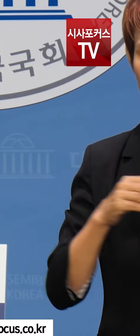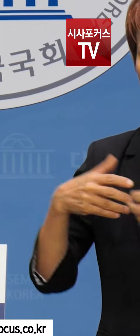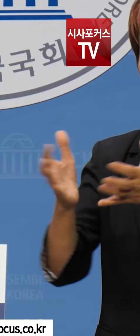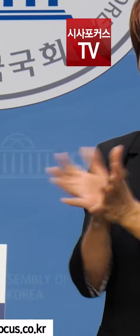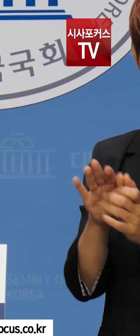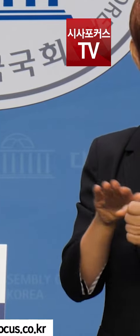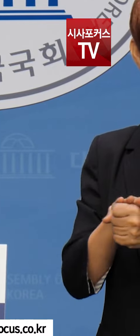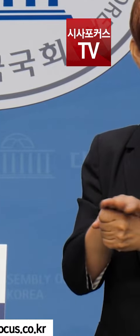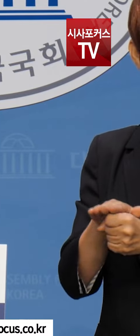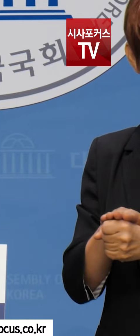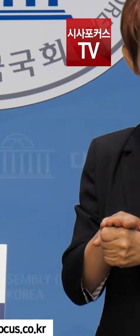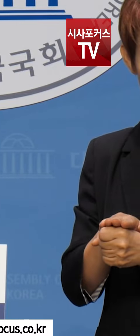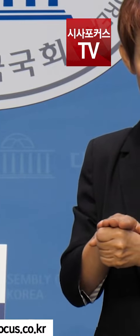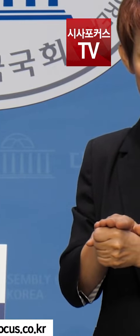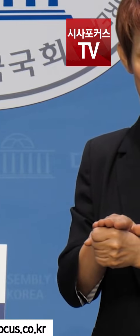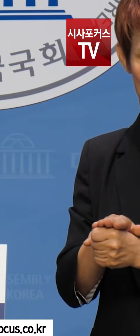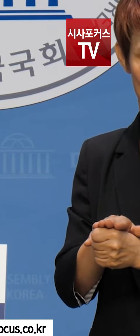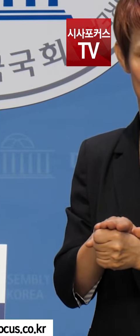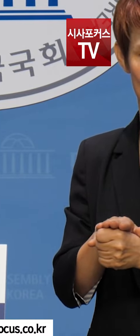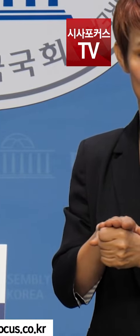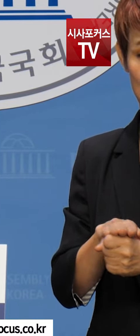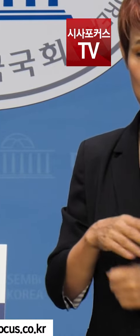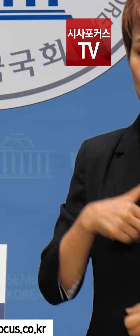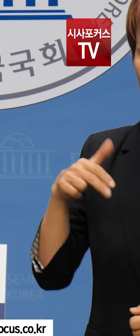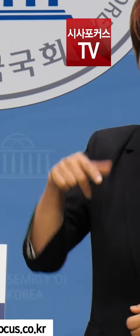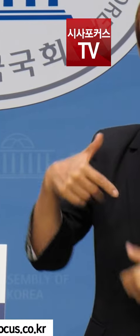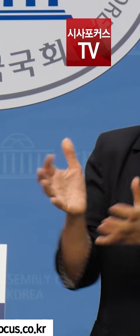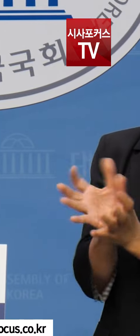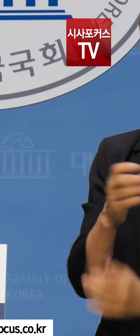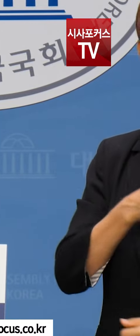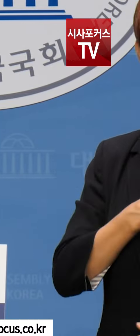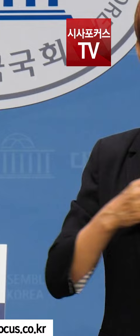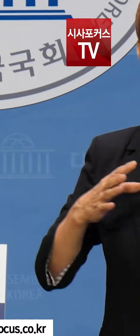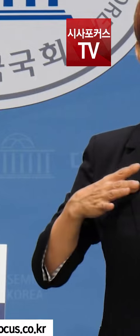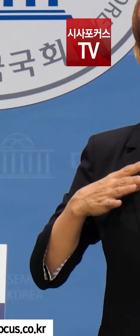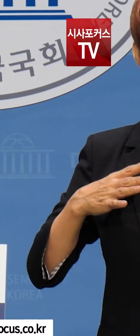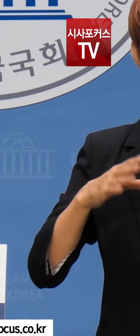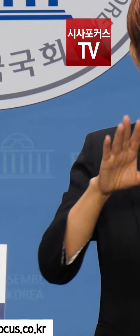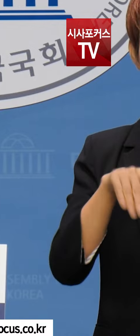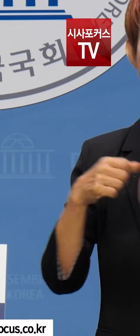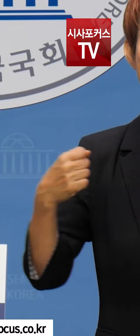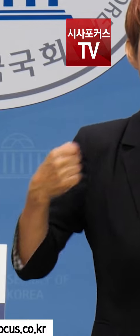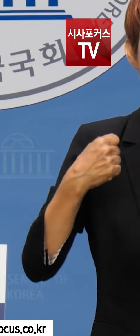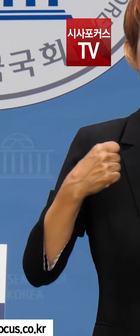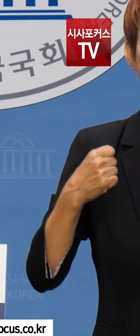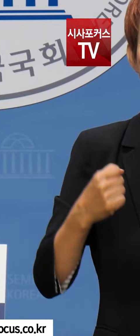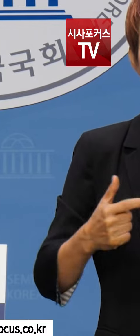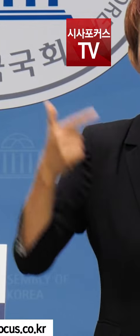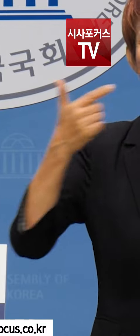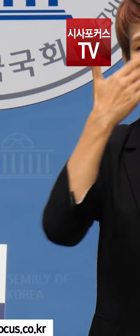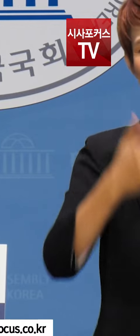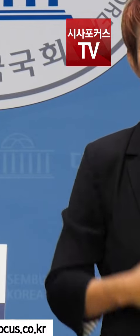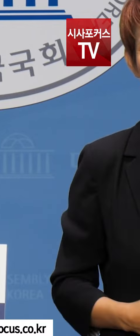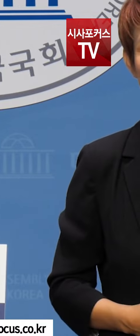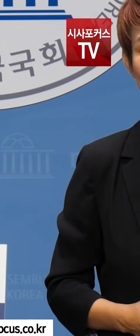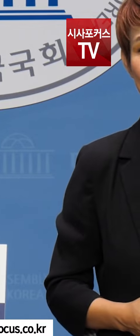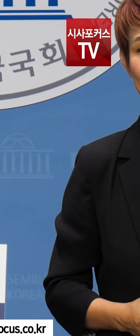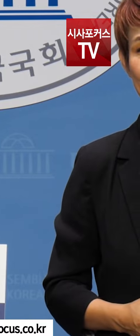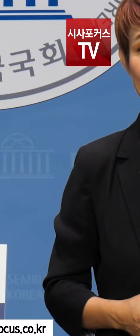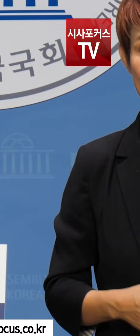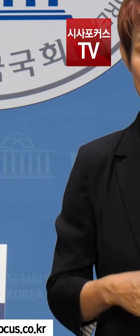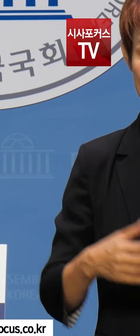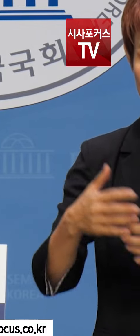사랑하고 우리 당의 당원임을 자랑스러워할 때 힘은 배가 됩니다. 이제